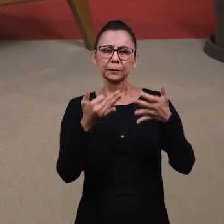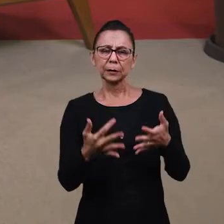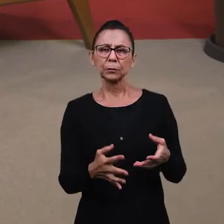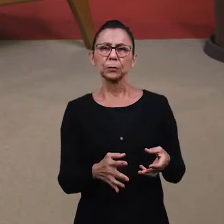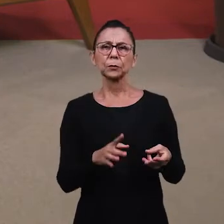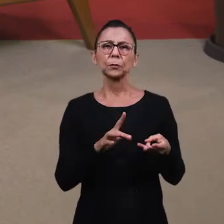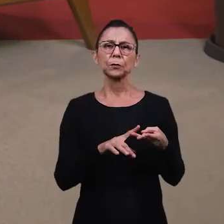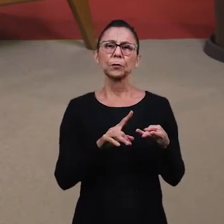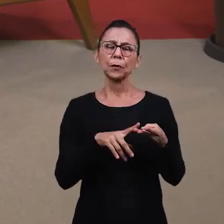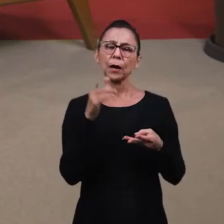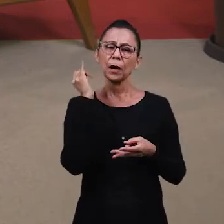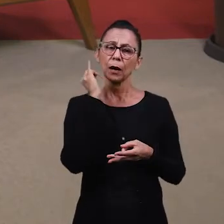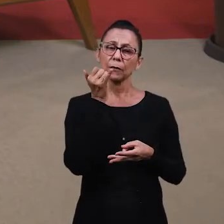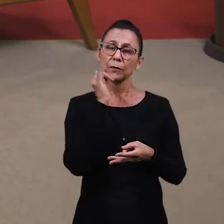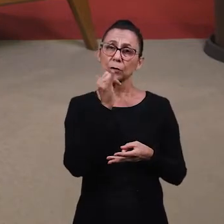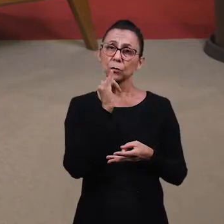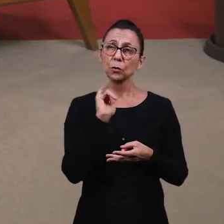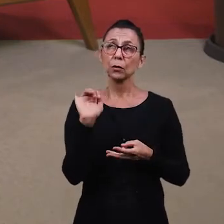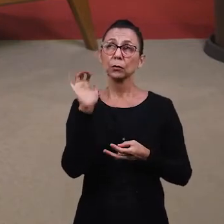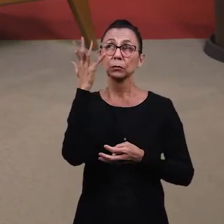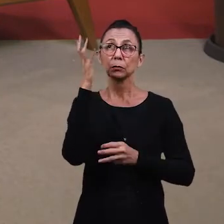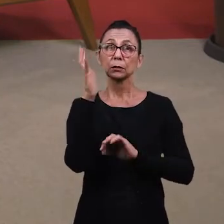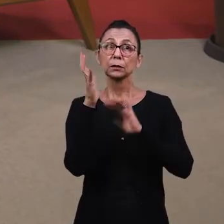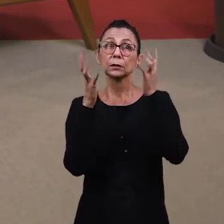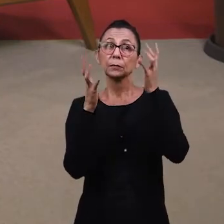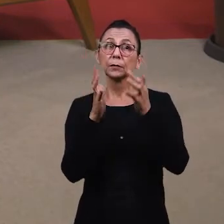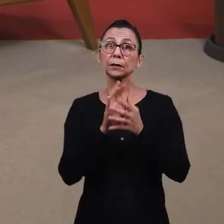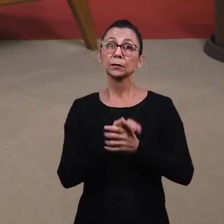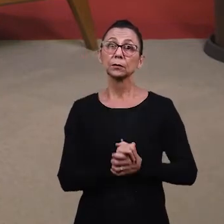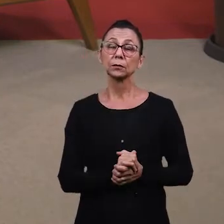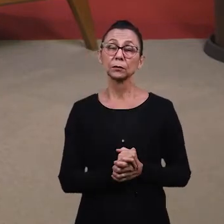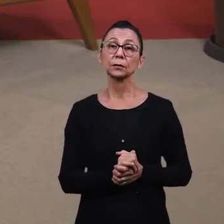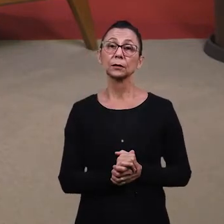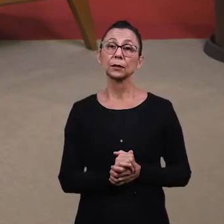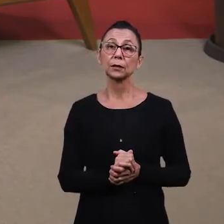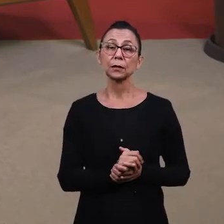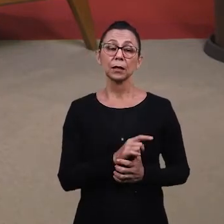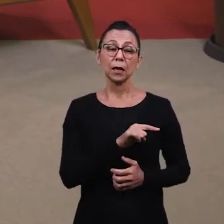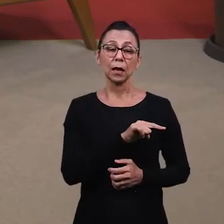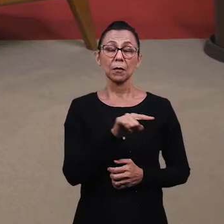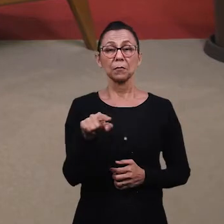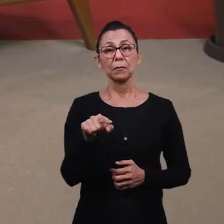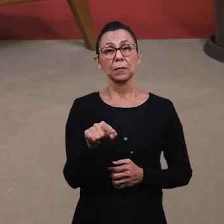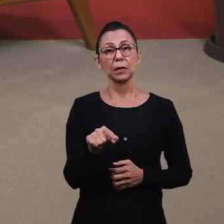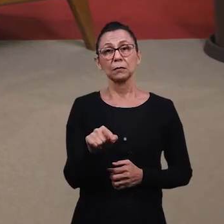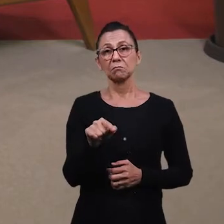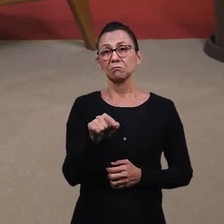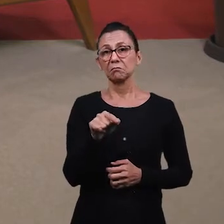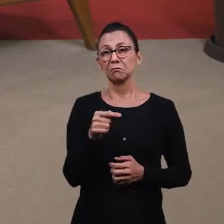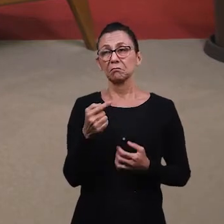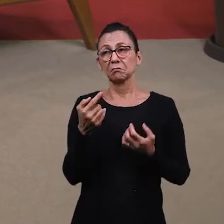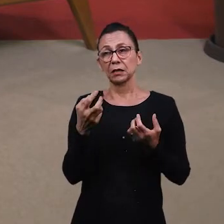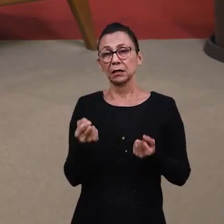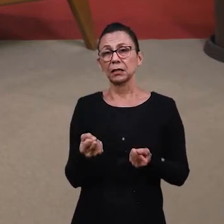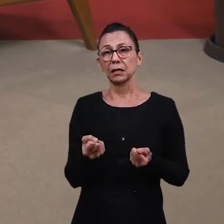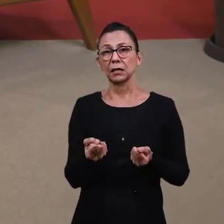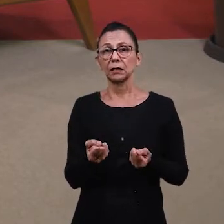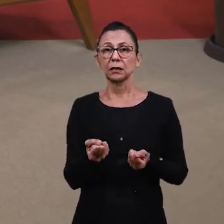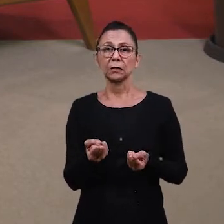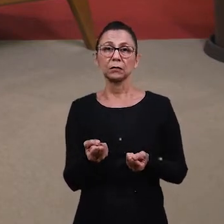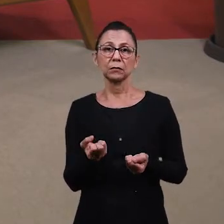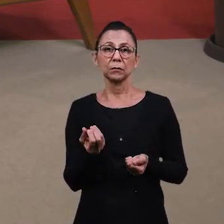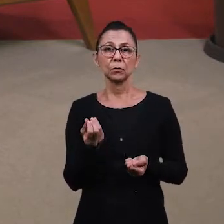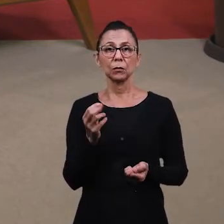une explication, il y a un moment, des avertissements, des signes, mais l'homme, il accepte